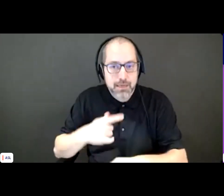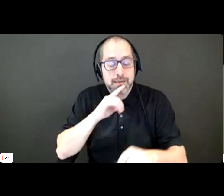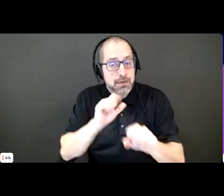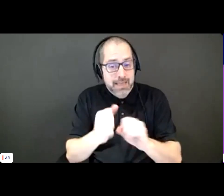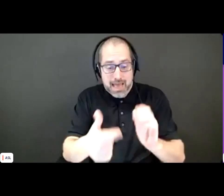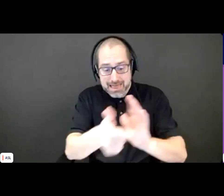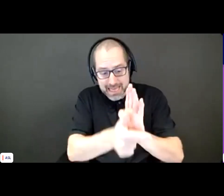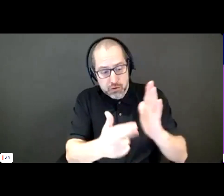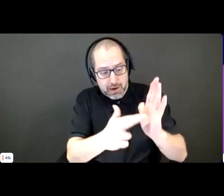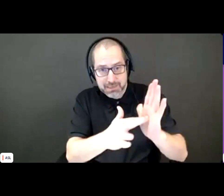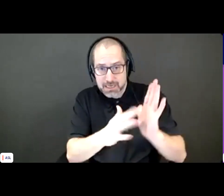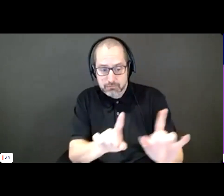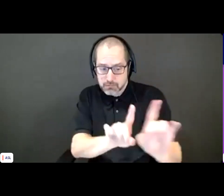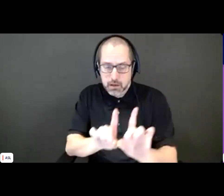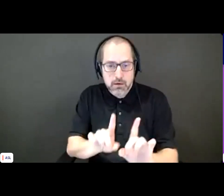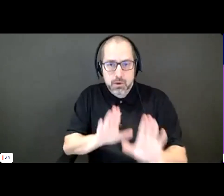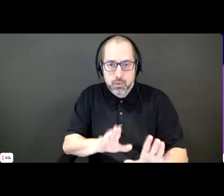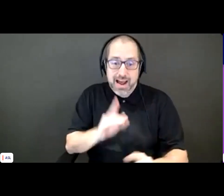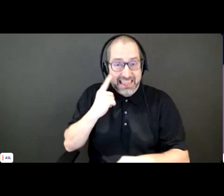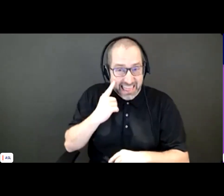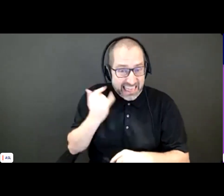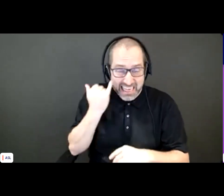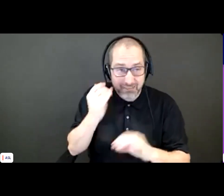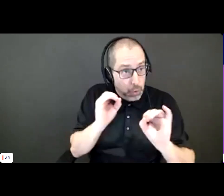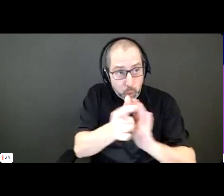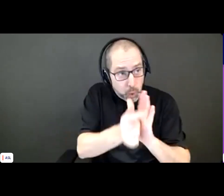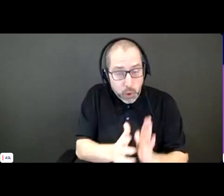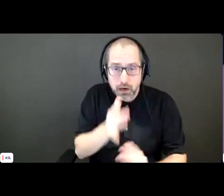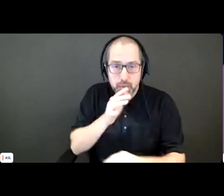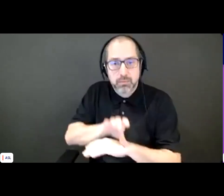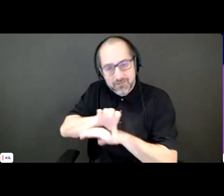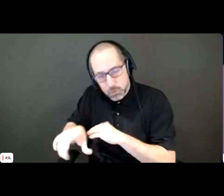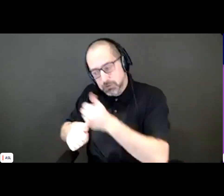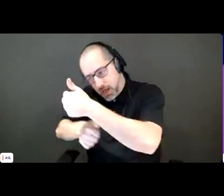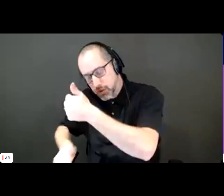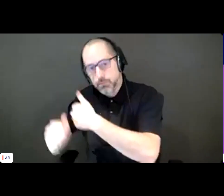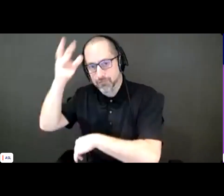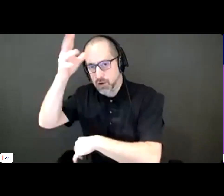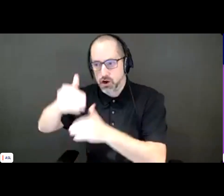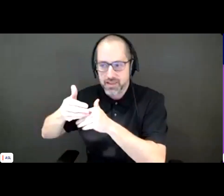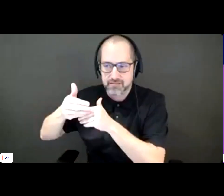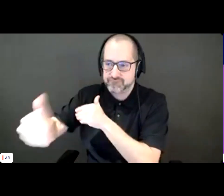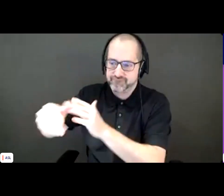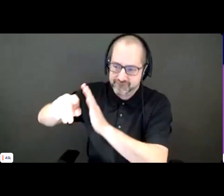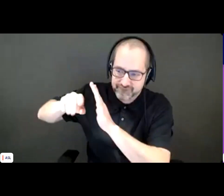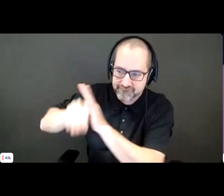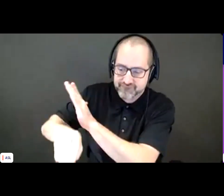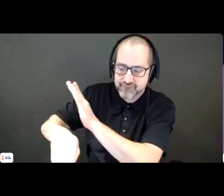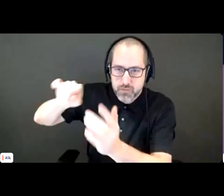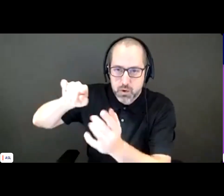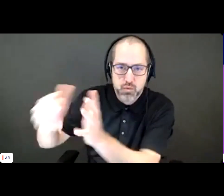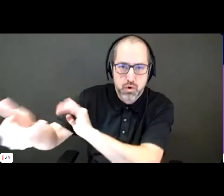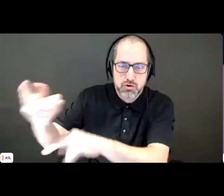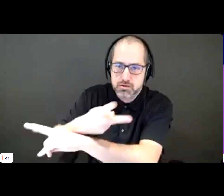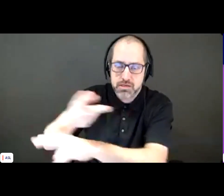je serai ici si j'avais eu cette si je n'avais pas eu cette représentation j'aurais été obligé de voir mon père et je pense que les choses auraient empiré alors comme quelqu'un